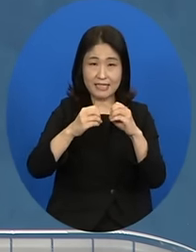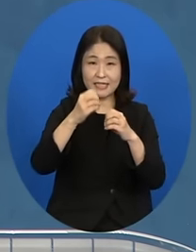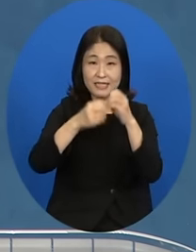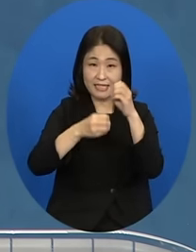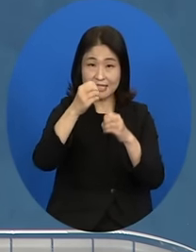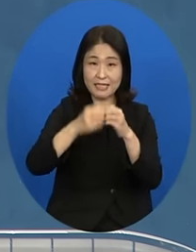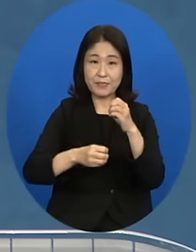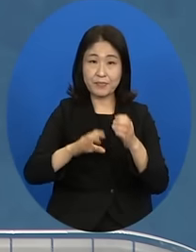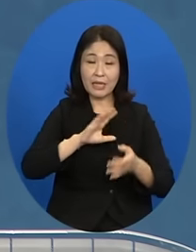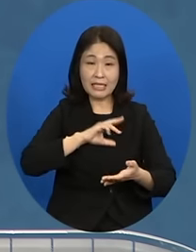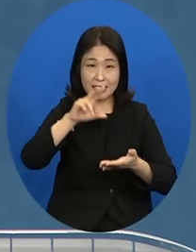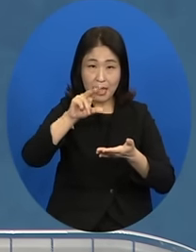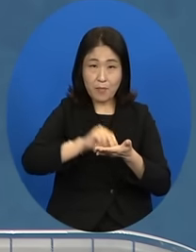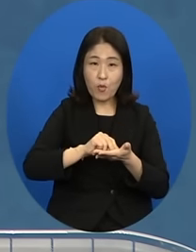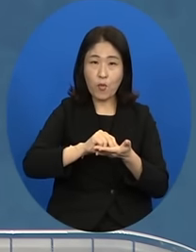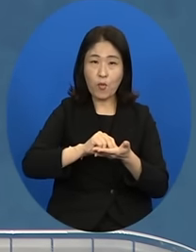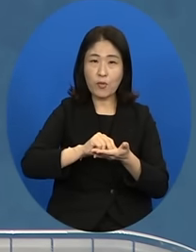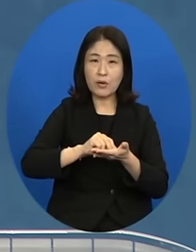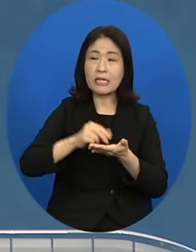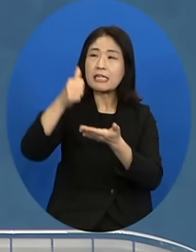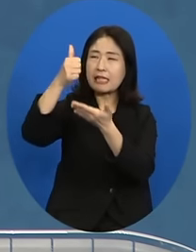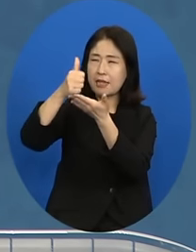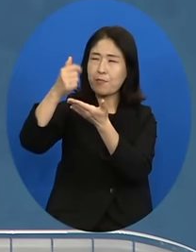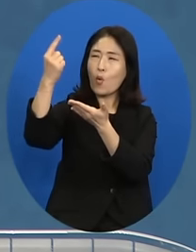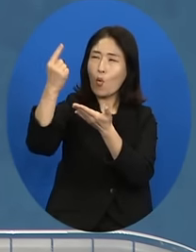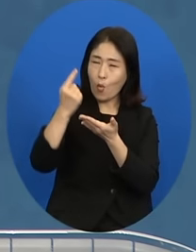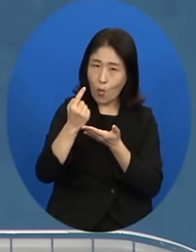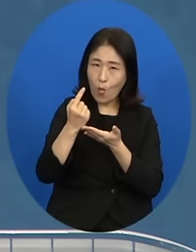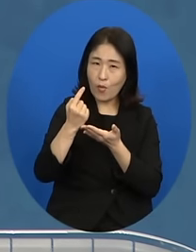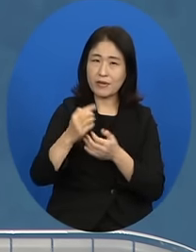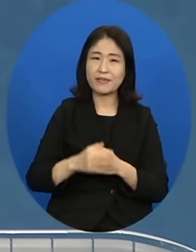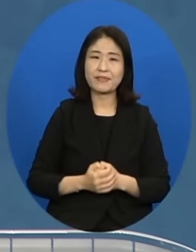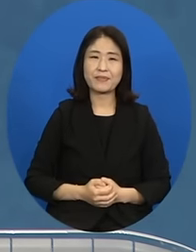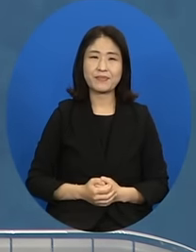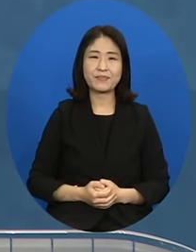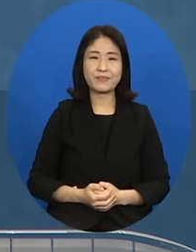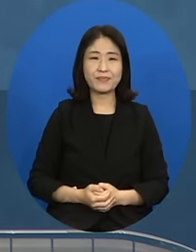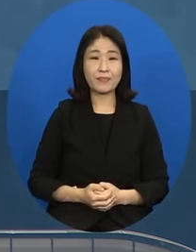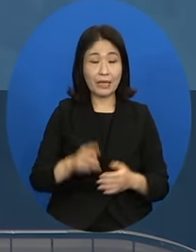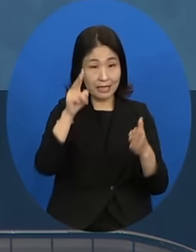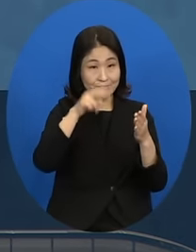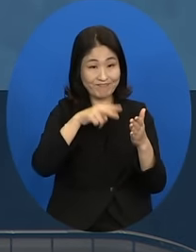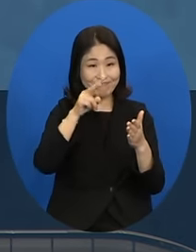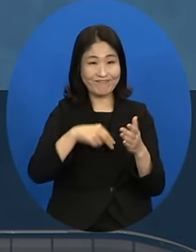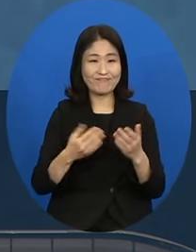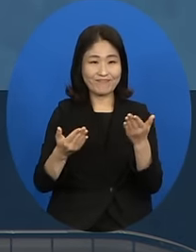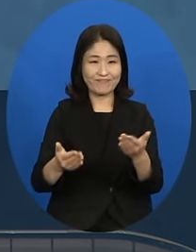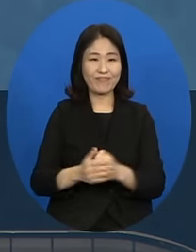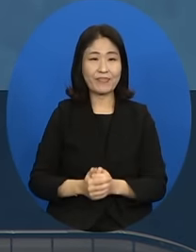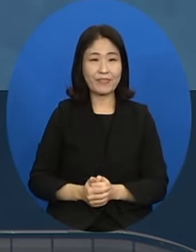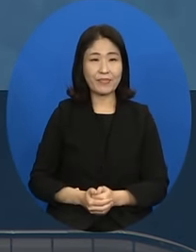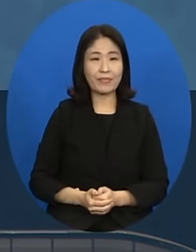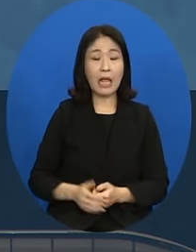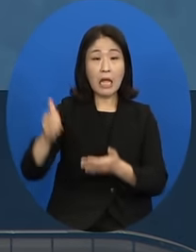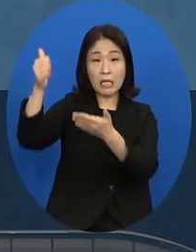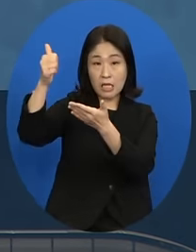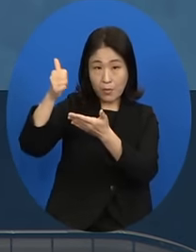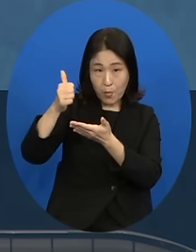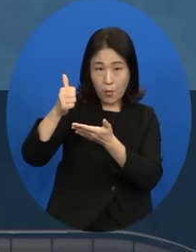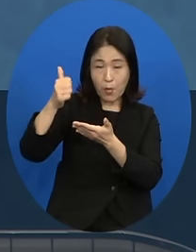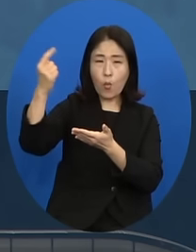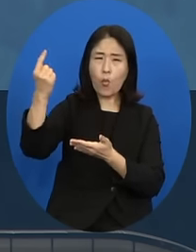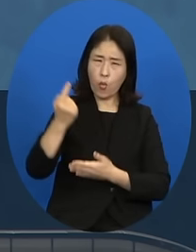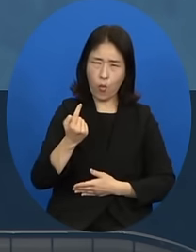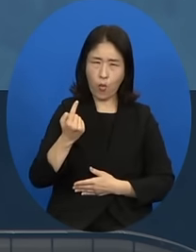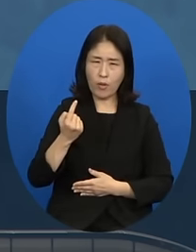제목이 님이 오신다 입니다. 읽어드릴게요. 님이 오신단다.